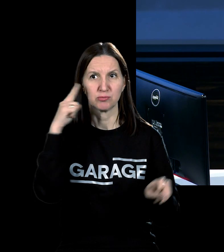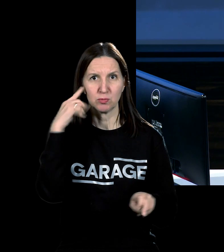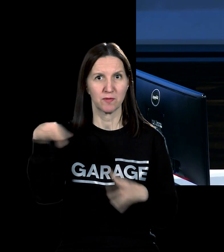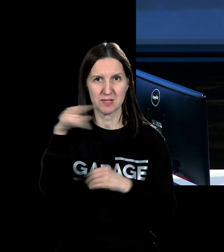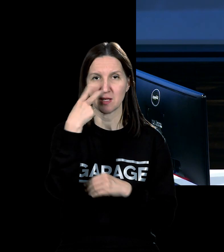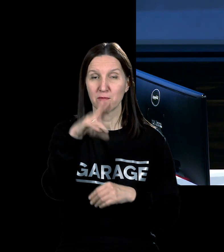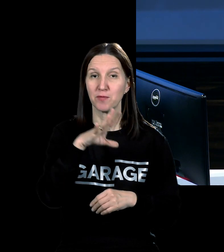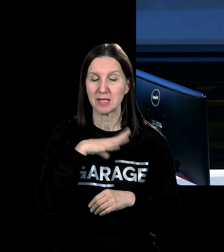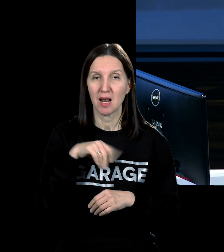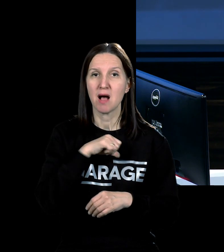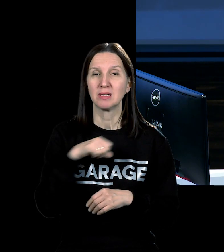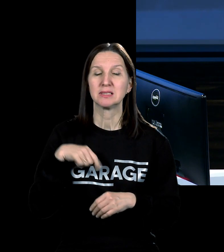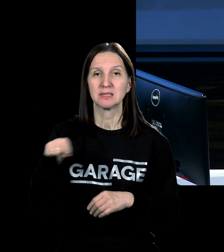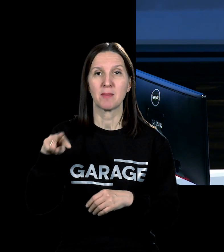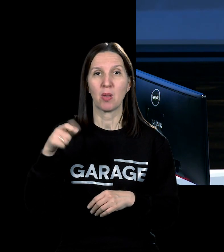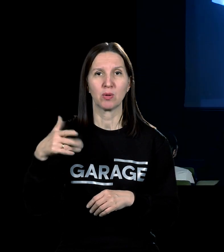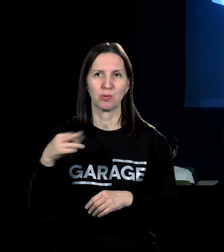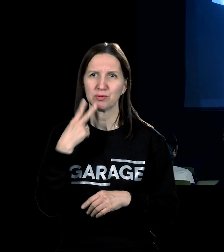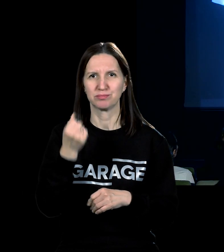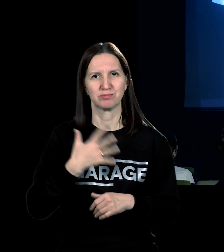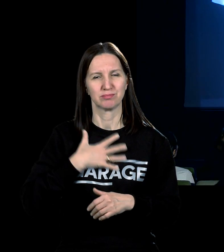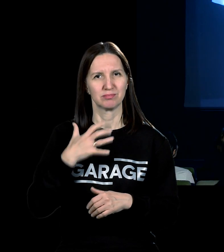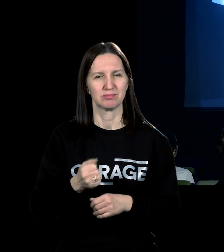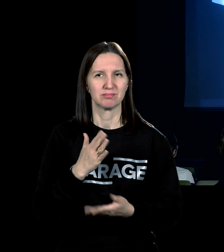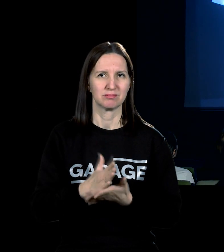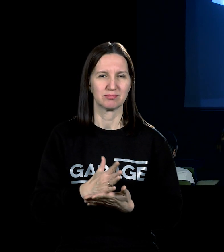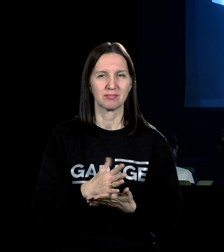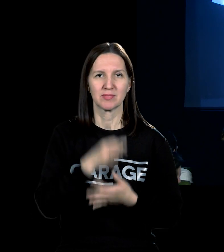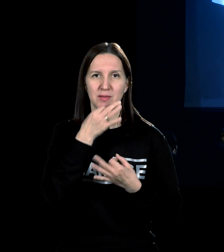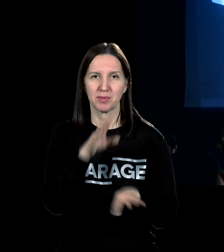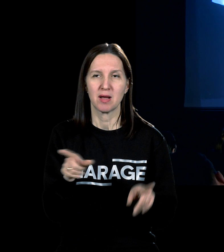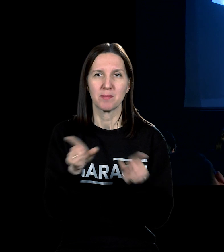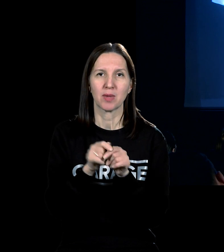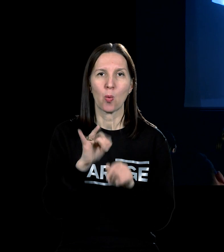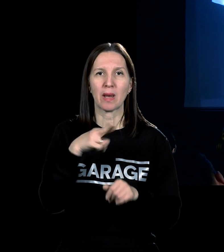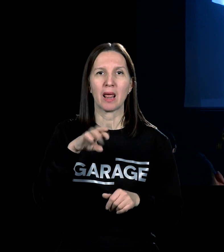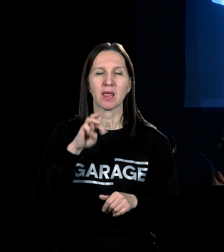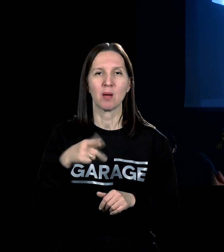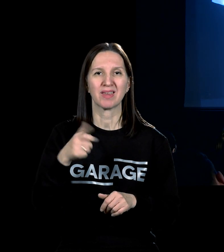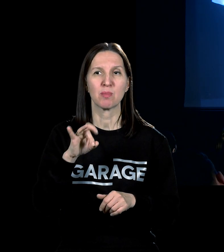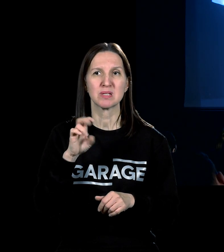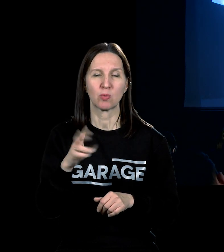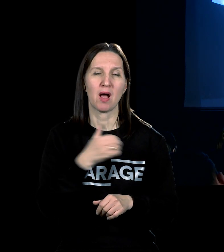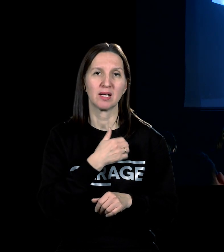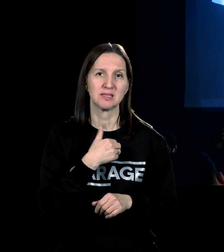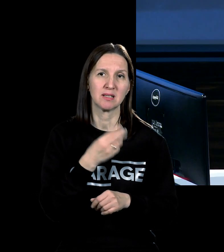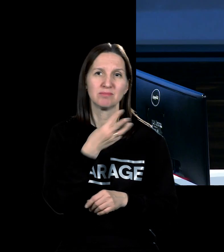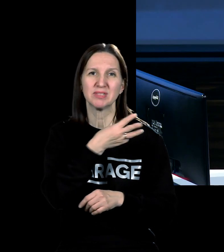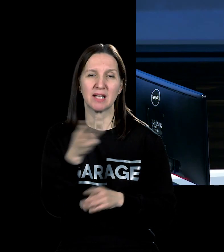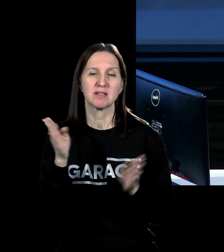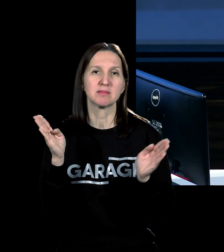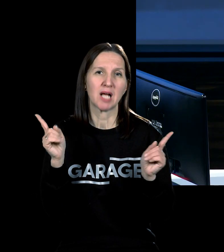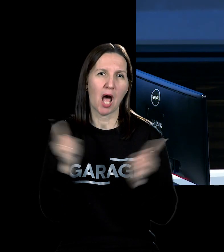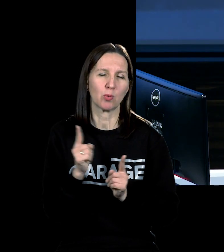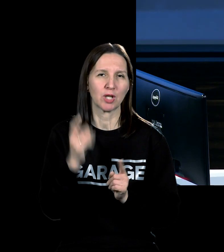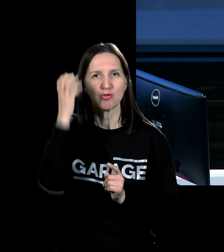которым сам Лонга недоволен, потому что он вместе с Уильямом Гибсоном хотел снять маленький черно-белый артхаусный фильм,